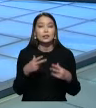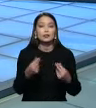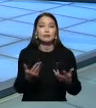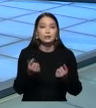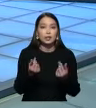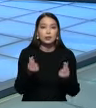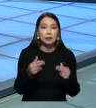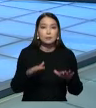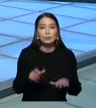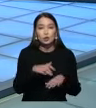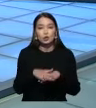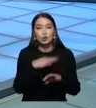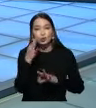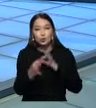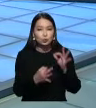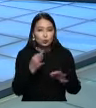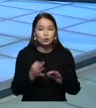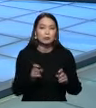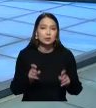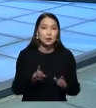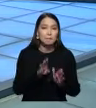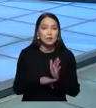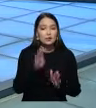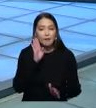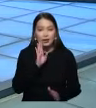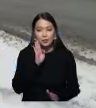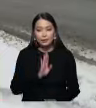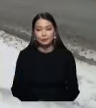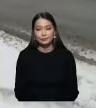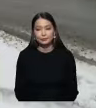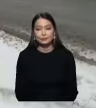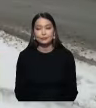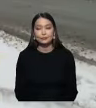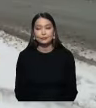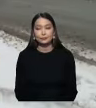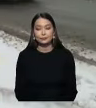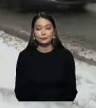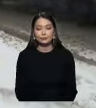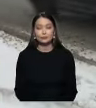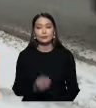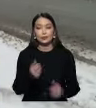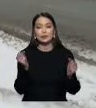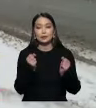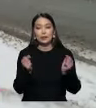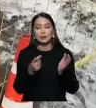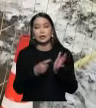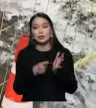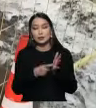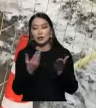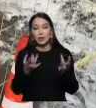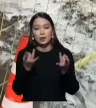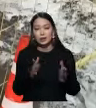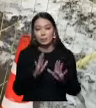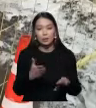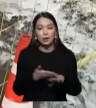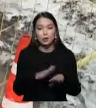жители сутками сидят без воды. Мои коллеги с подробностями. Эта зима для карагандинцев выдалась непростой. Только в